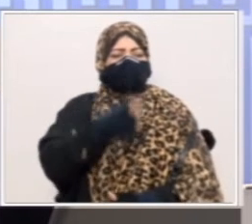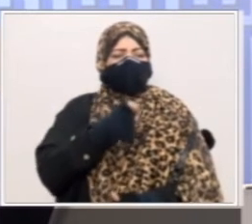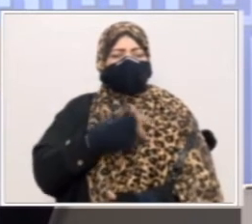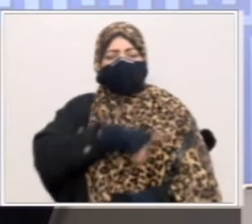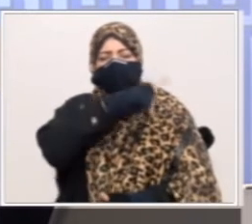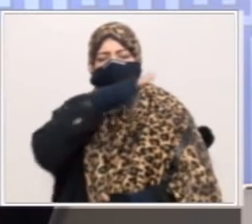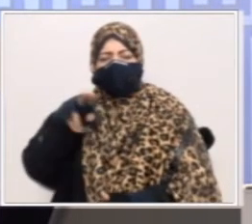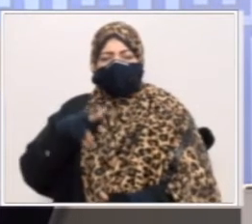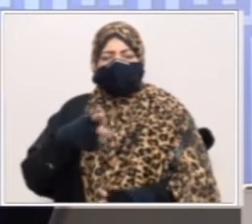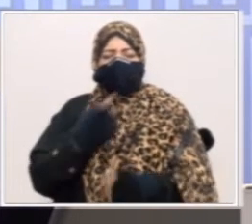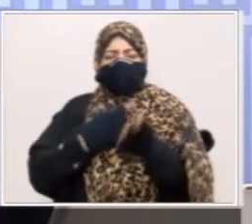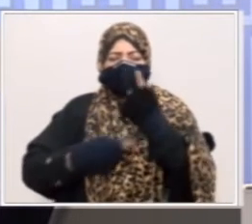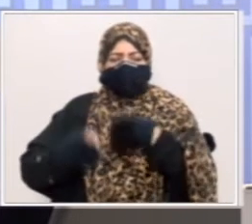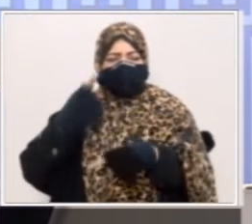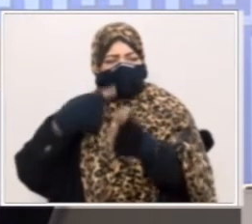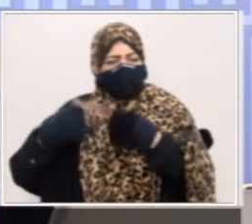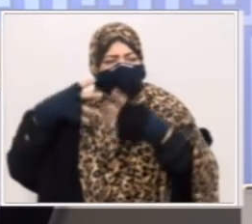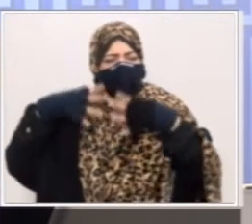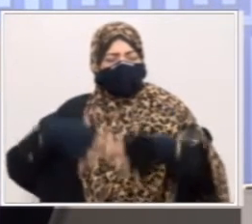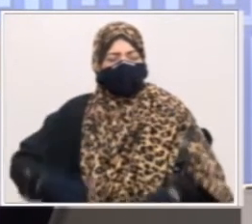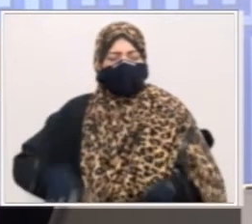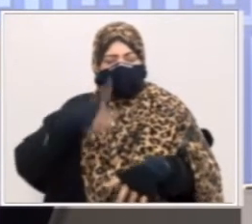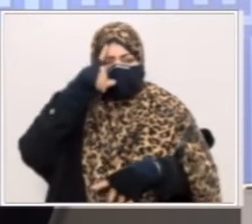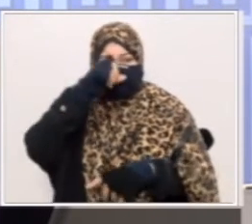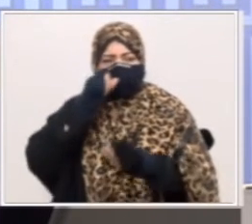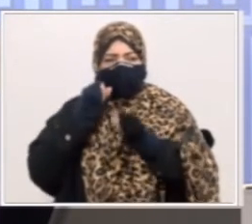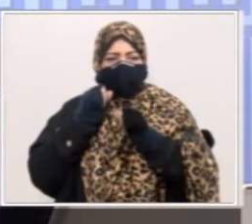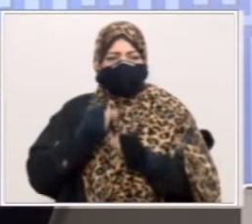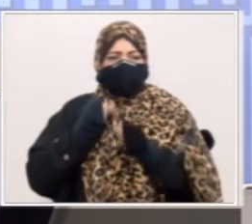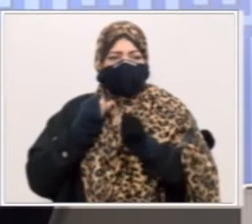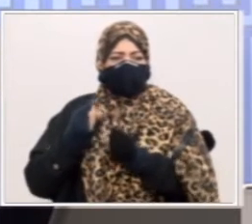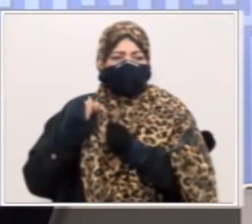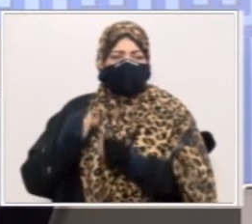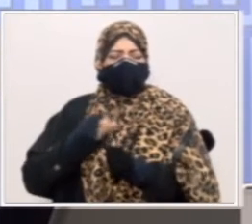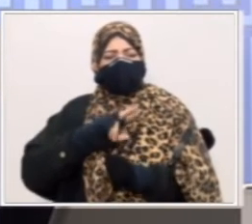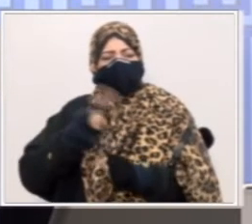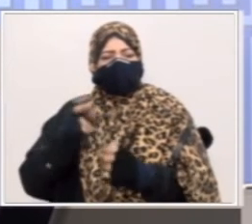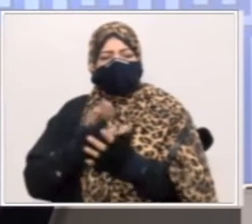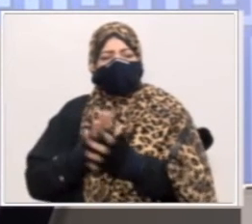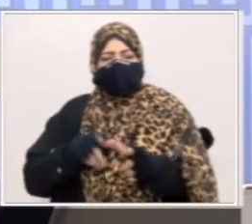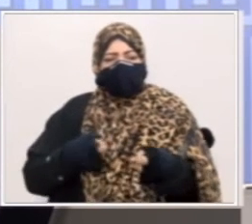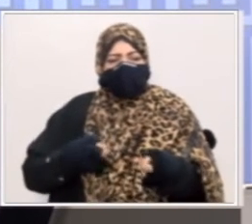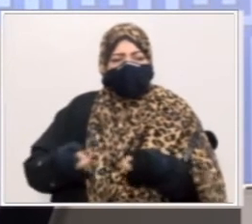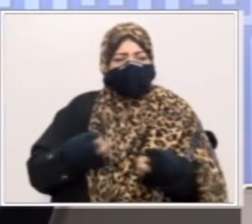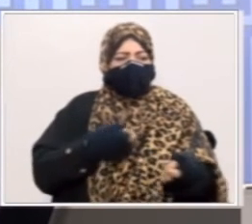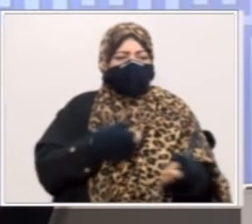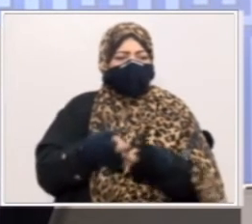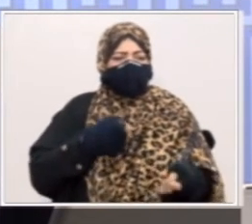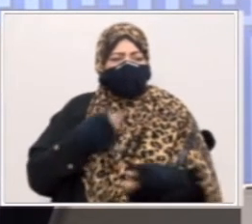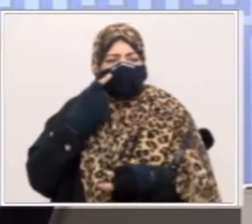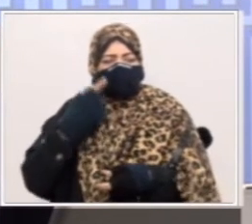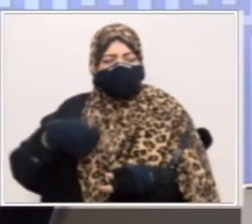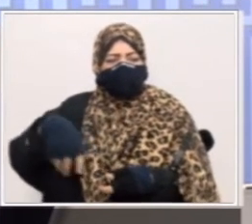أعادوا الكرة على أعوانهم فقتلوهم. فينبغي على كل من تلبس ودخل مع هذه الثلة